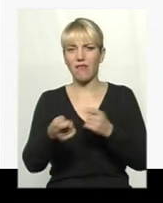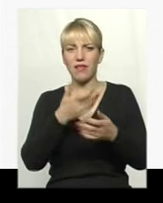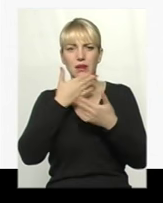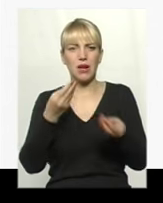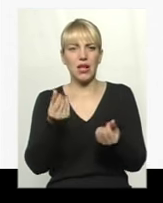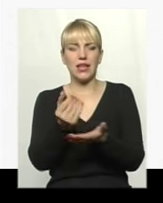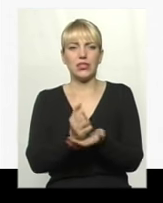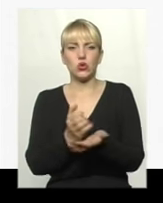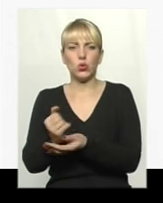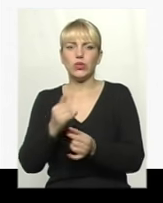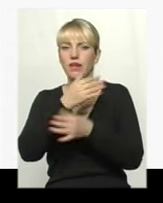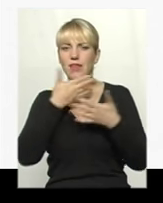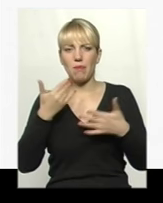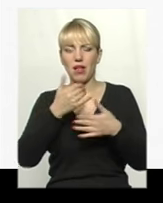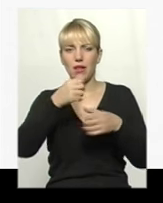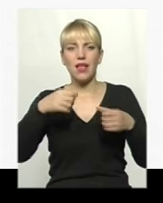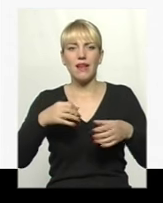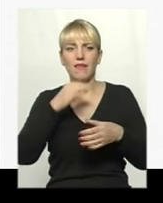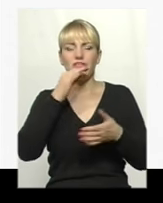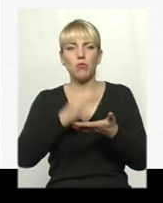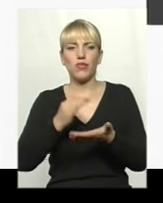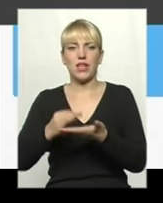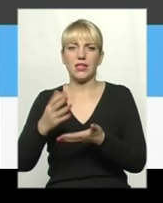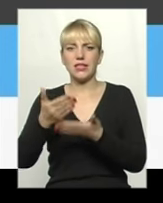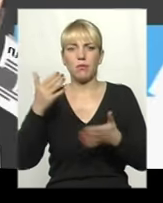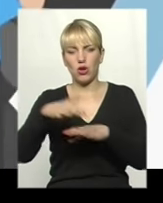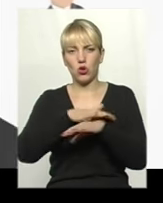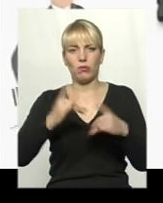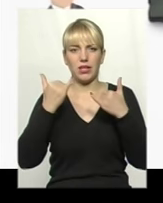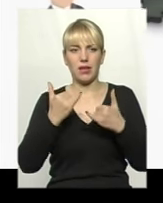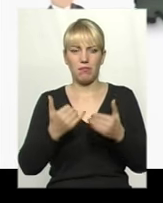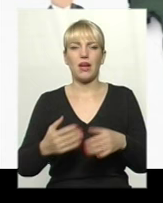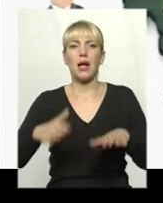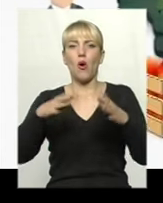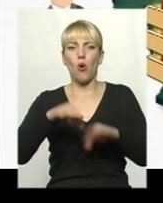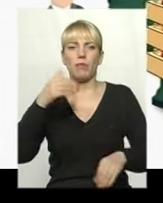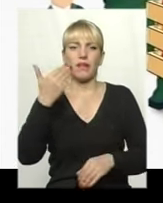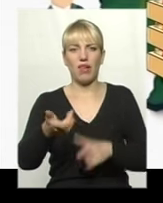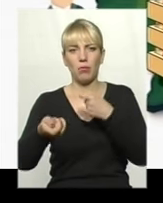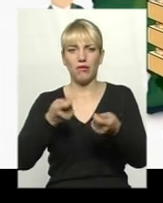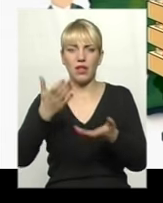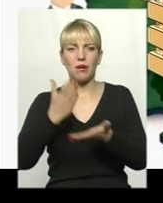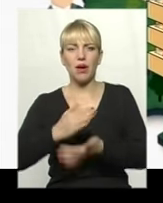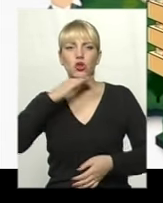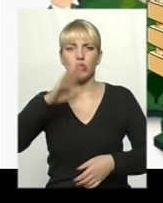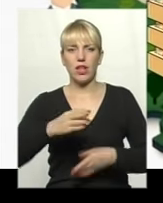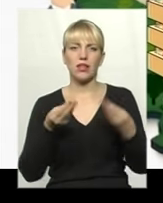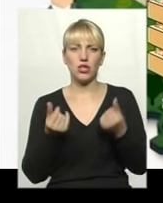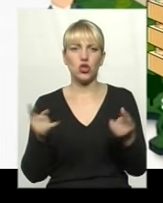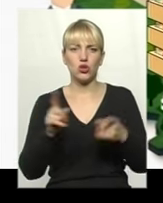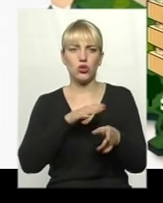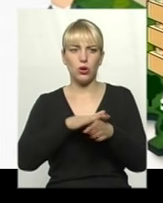ресурсів та не могла нести відповідальність перед громадою. Відтепер обрана вами влада має достатні ресурси, щоб